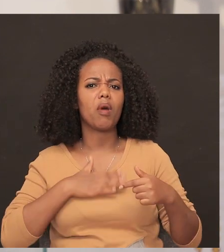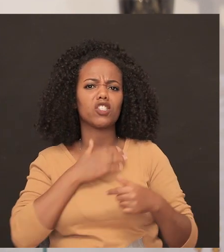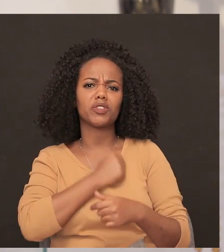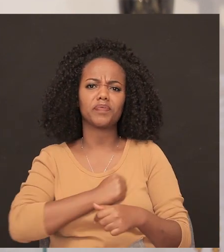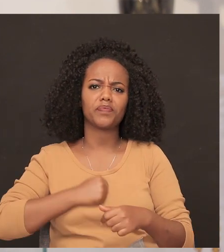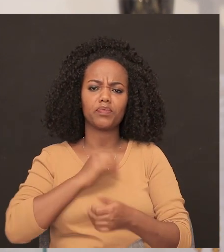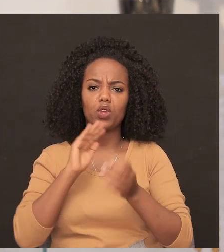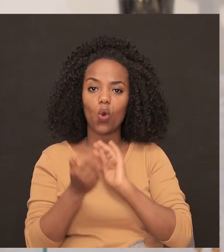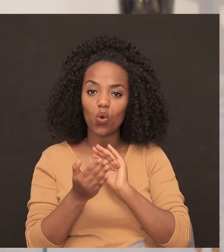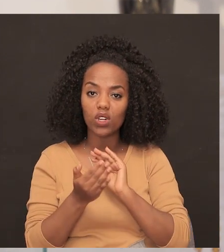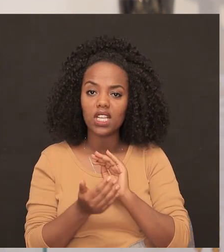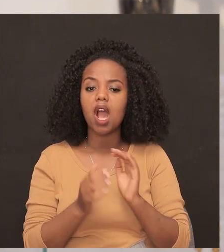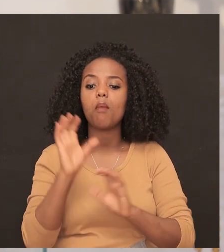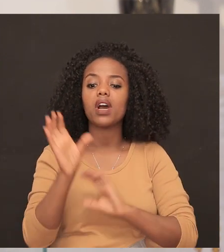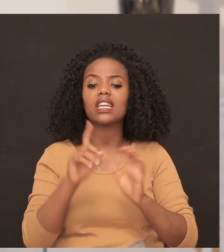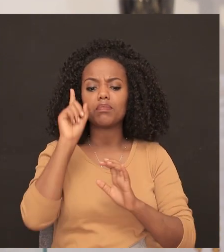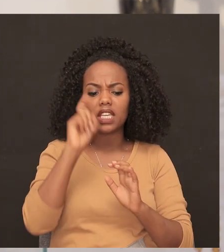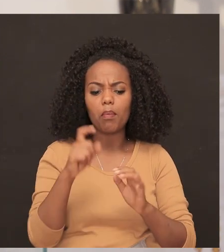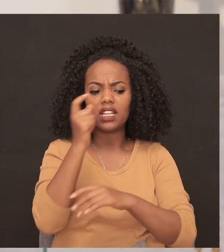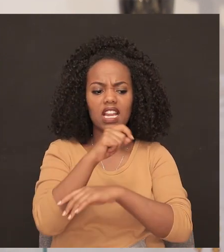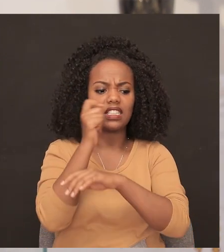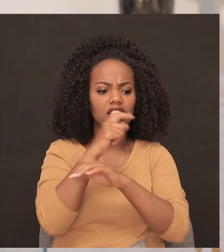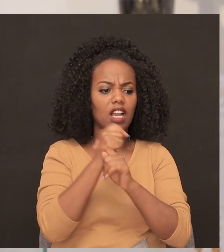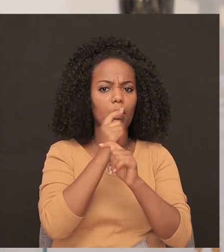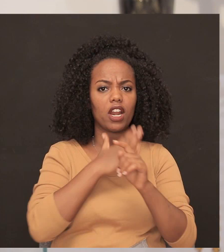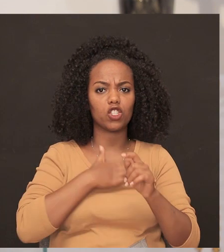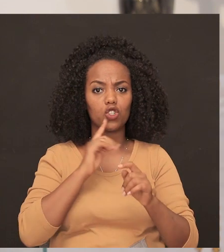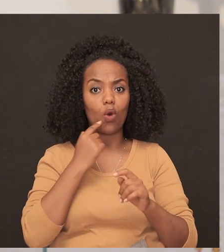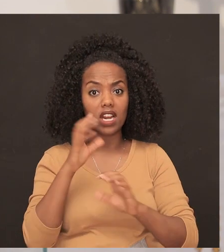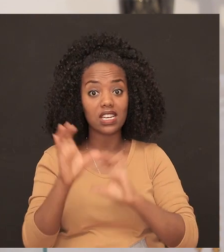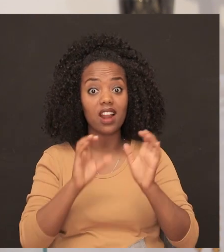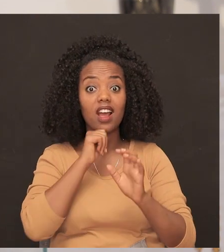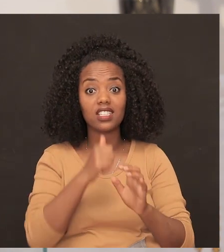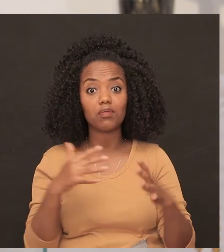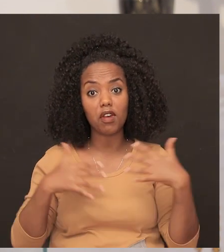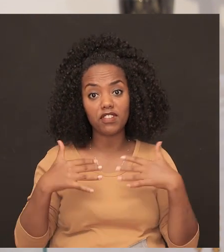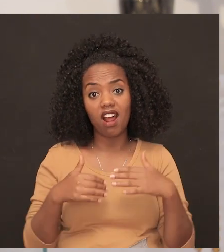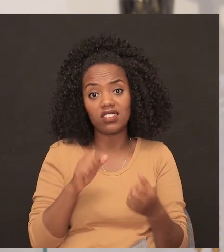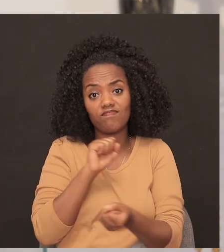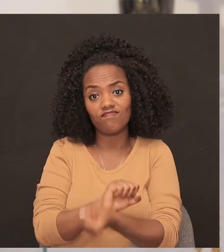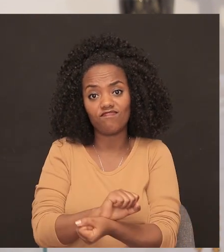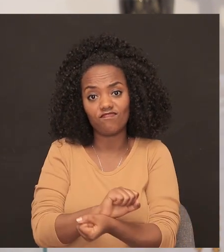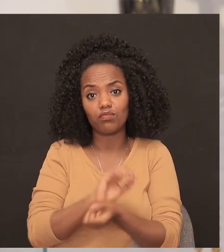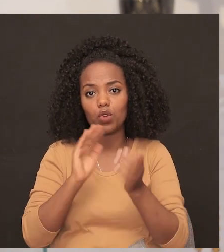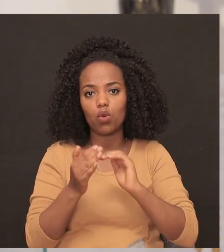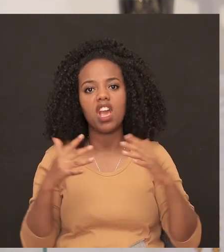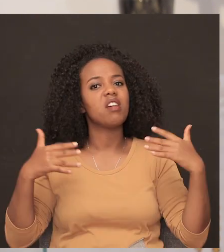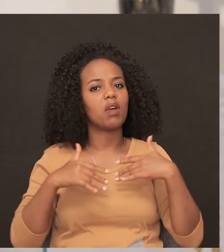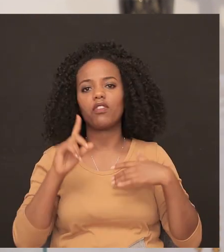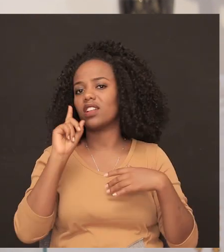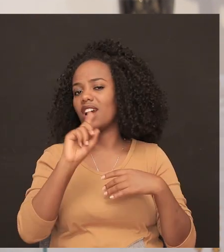ቢሆን ማድረግ የሚገባንን የዕለት ተዕለት ተግባራችንን እንኳን እንዳናደርግ በፍርሃት ታስረን ቢሆን መፍራት